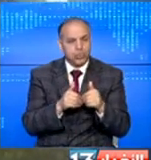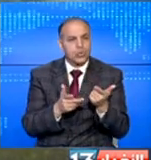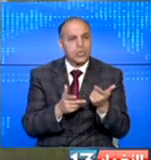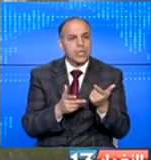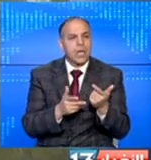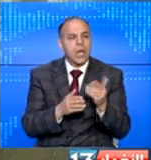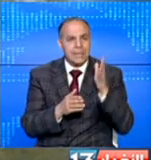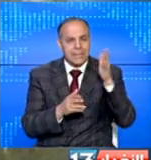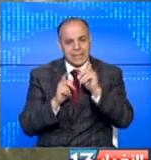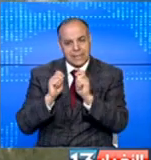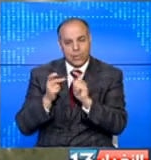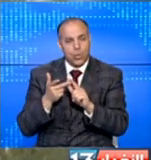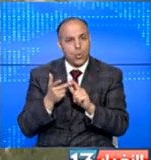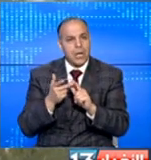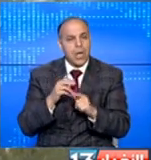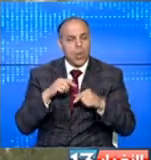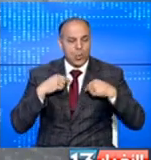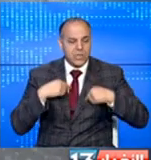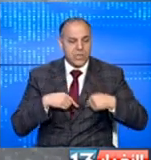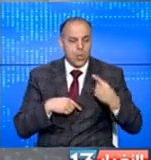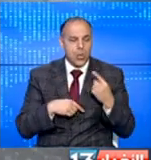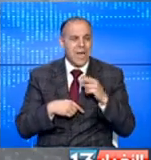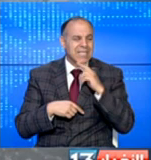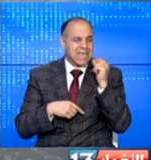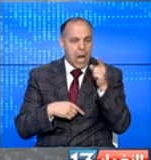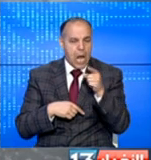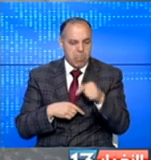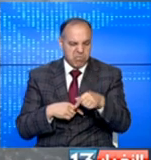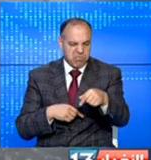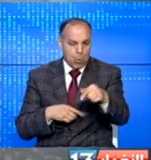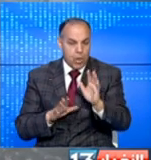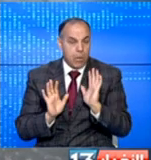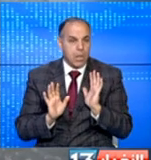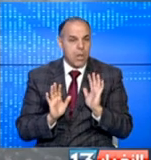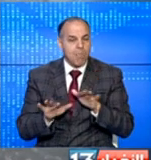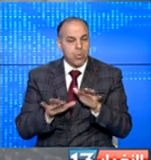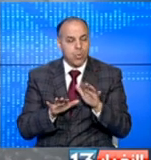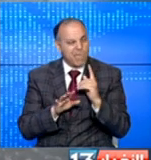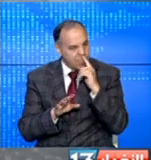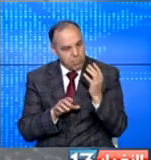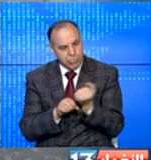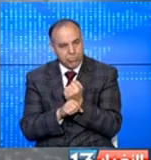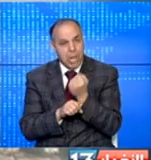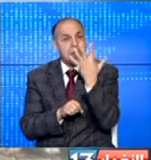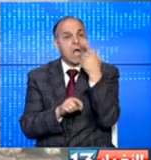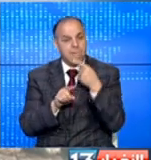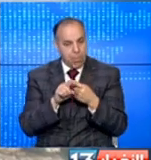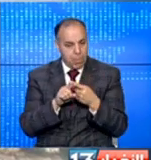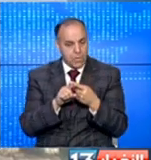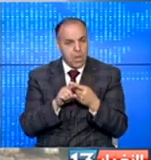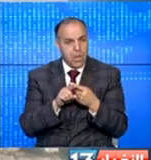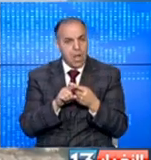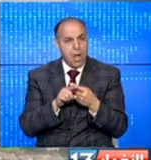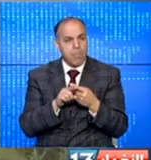إلى المستقبل السياسي لرئيس الوزراء الإسرائيلي بنيامين نتنياهو الذي يسعى للفوز بولاية 5